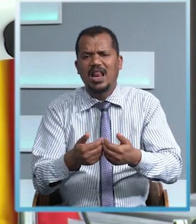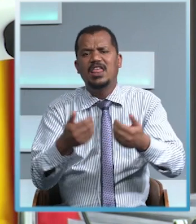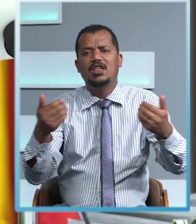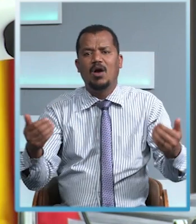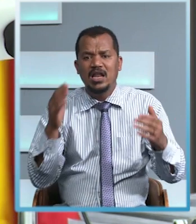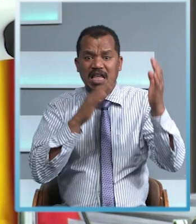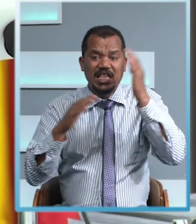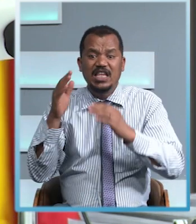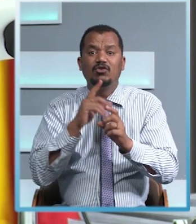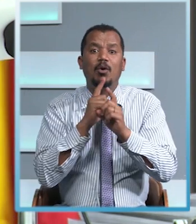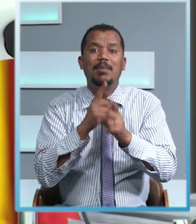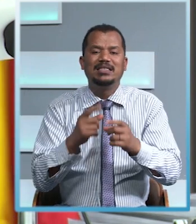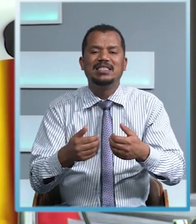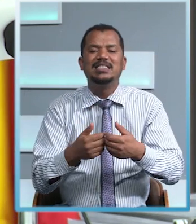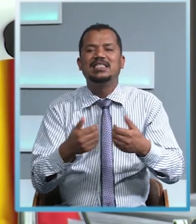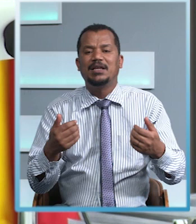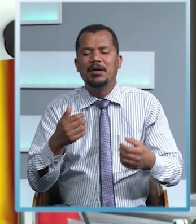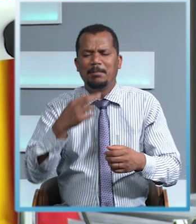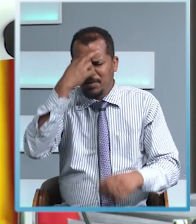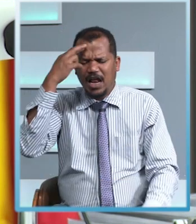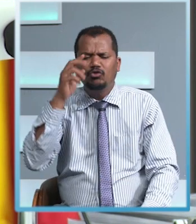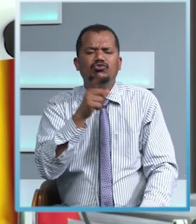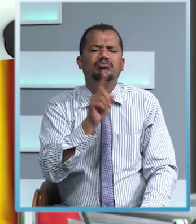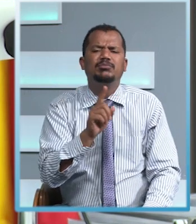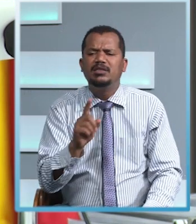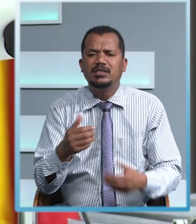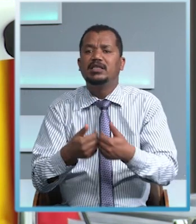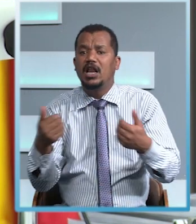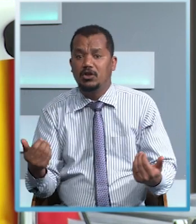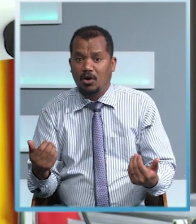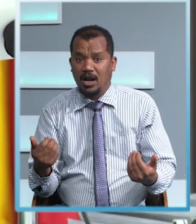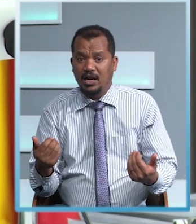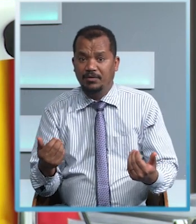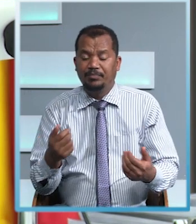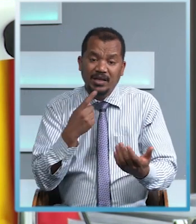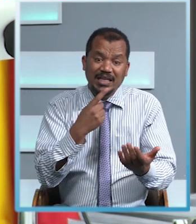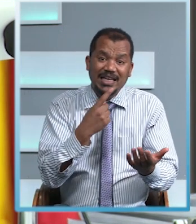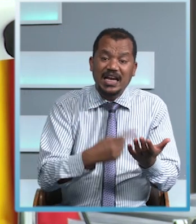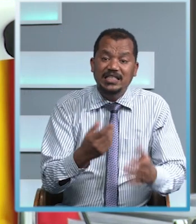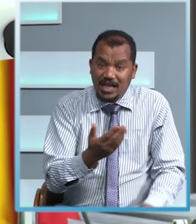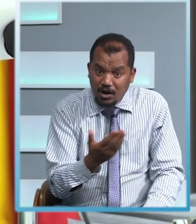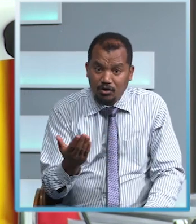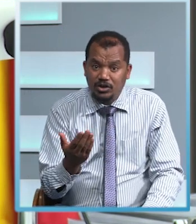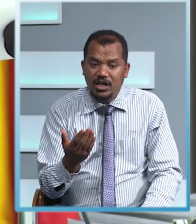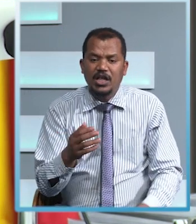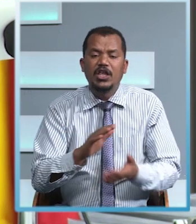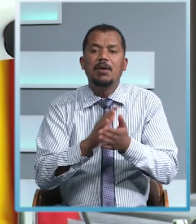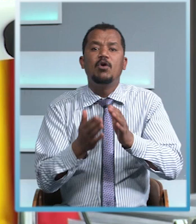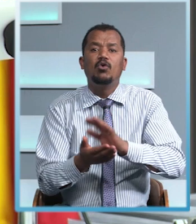ችግሮች ተለይተዋል። የችግሮቹ መንስኤ ተለይተዋል፣ ምክንያቶቹ ተለይተዋል። ደግሞ ለእነዚህ